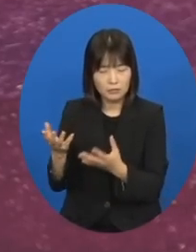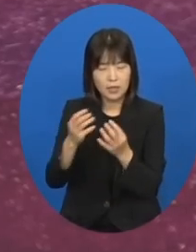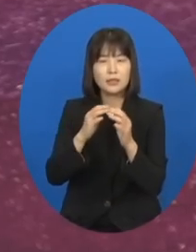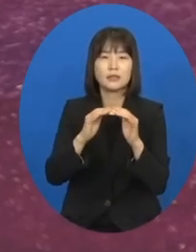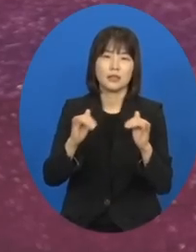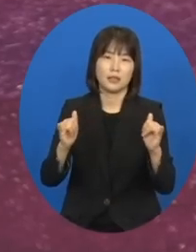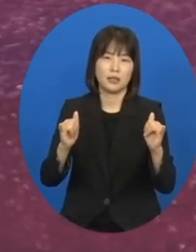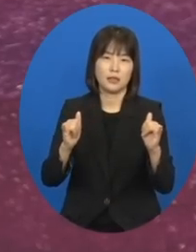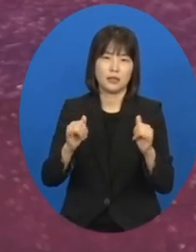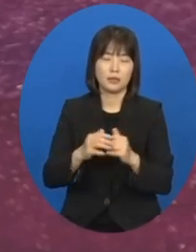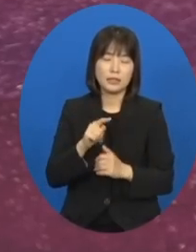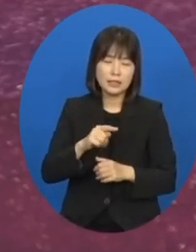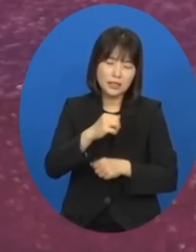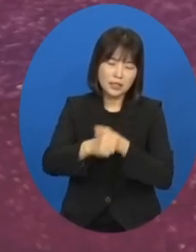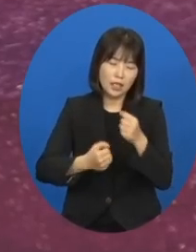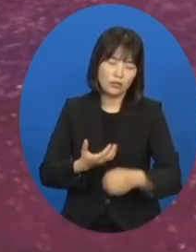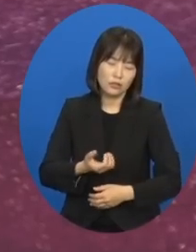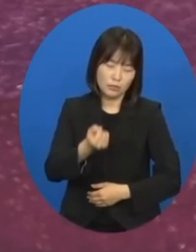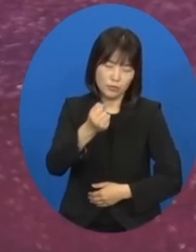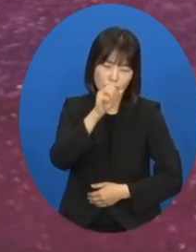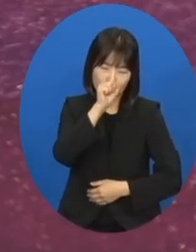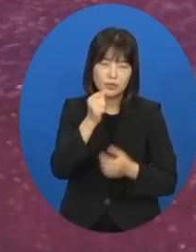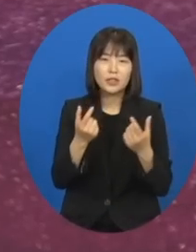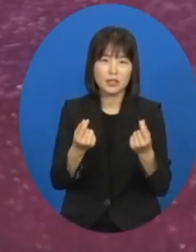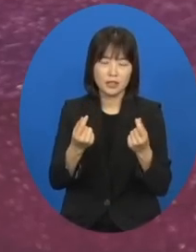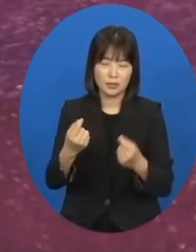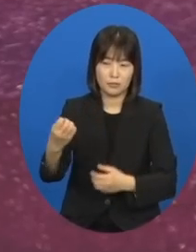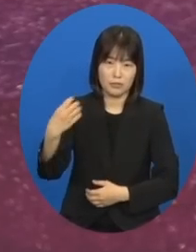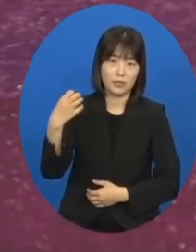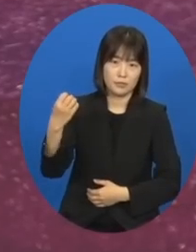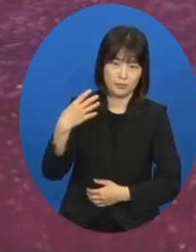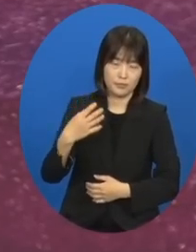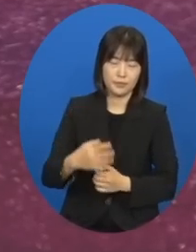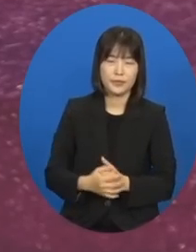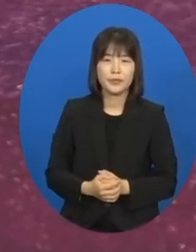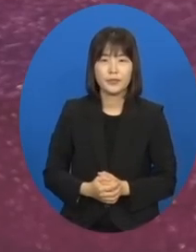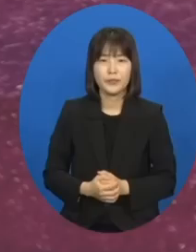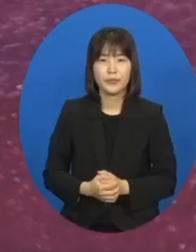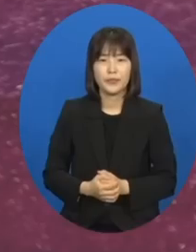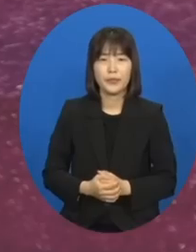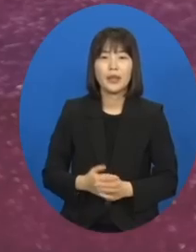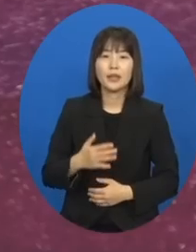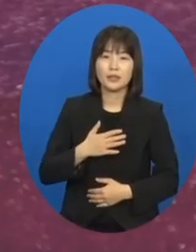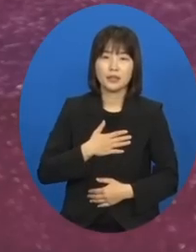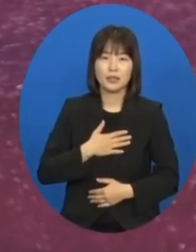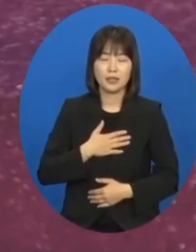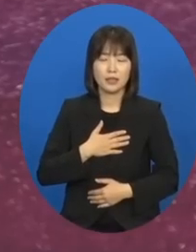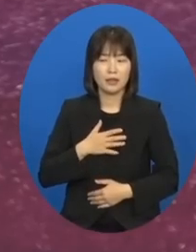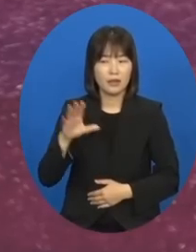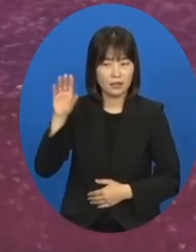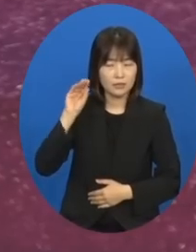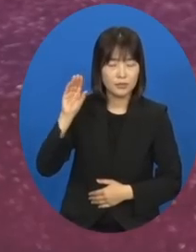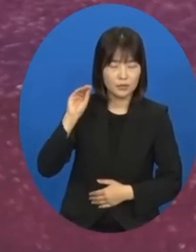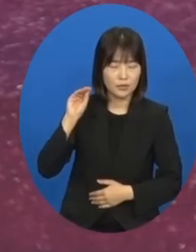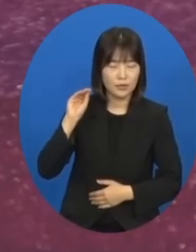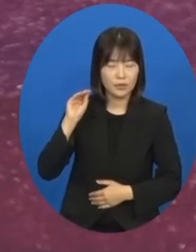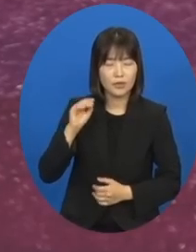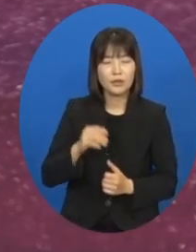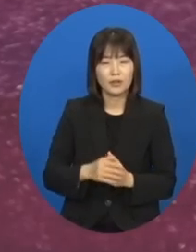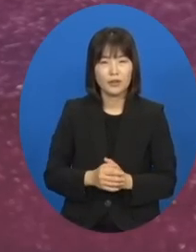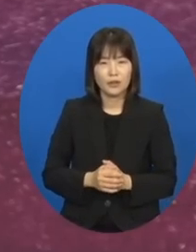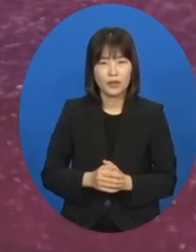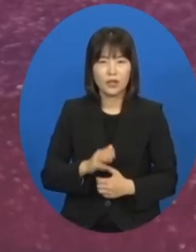분들이이 자유를 누렸으면 좋겠습니다 그런 얘기를 하시는 거예요 제가 이야기를 들으면서 아